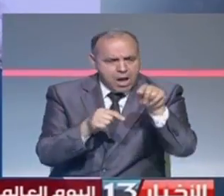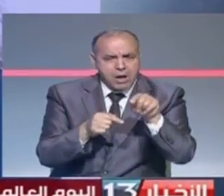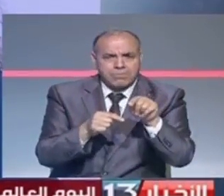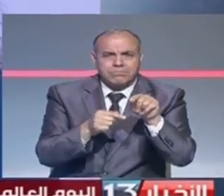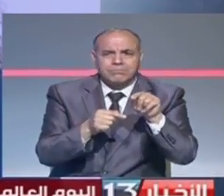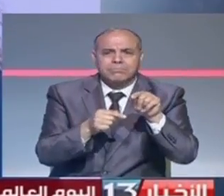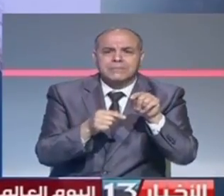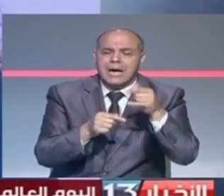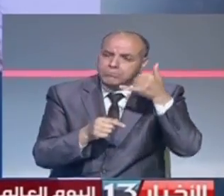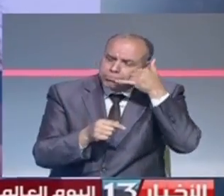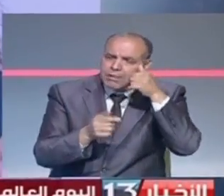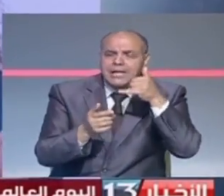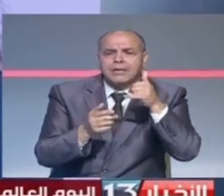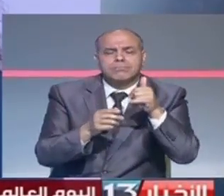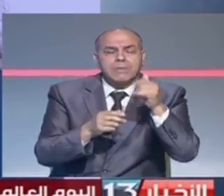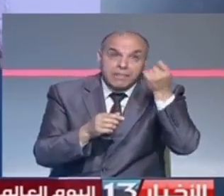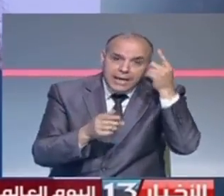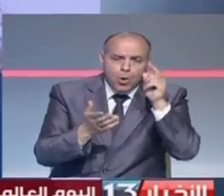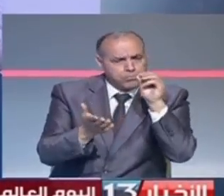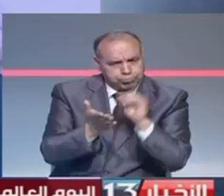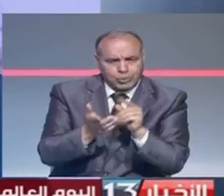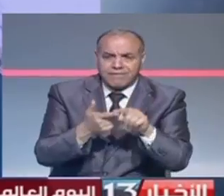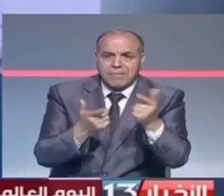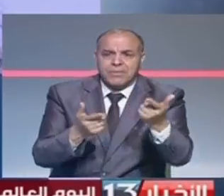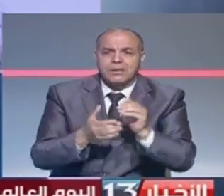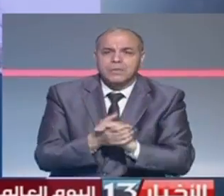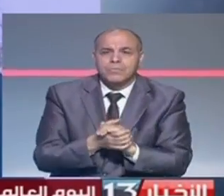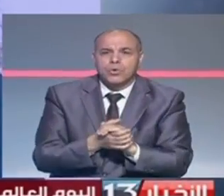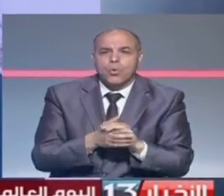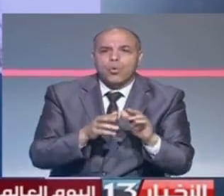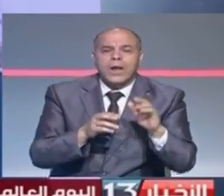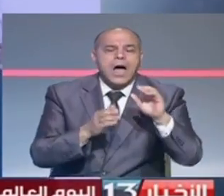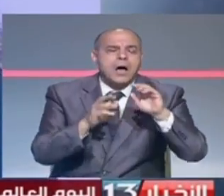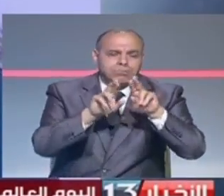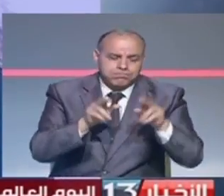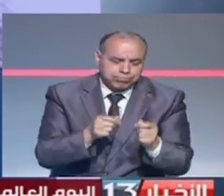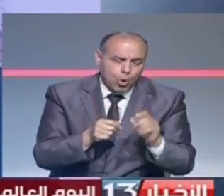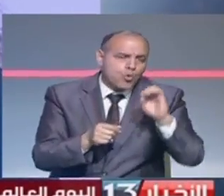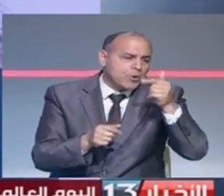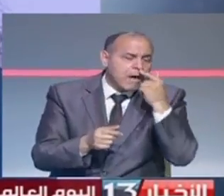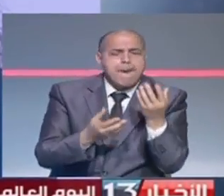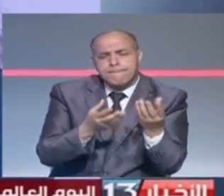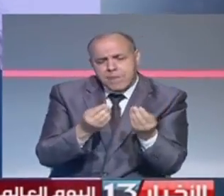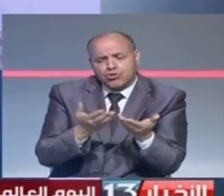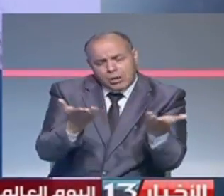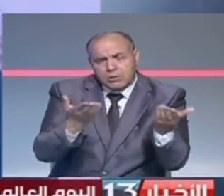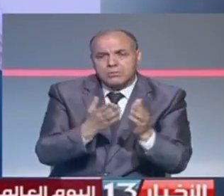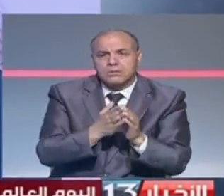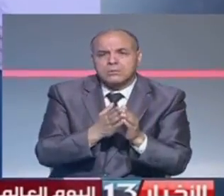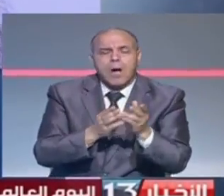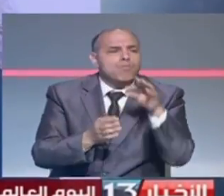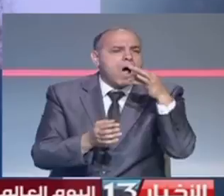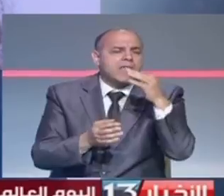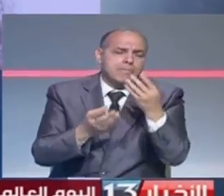الهويه الفلكيه وال اه اه على ال ال اللوحات الرقميه العديد من المحاضرات